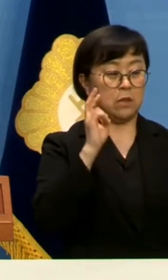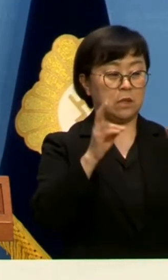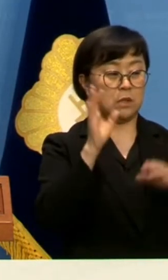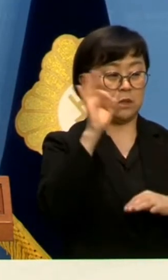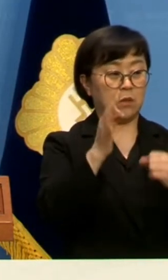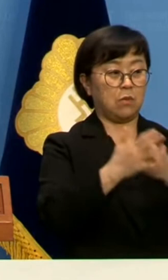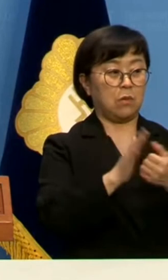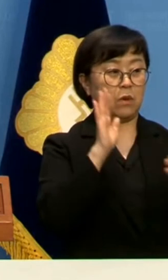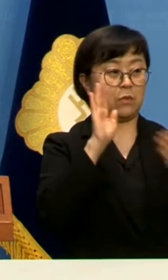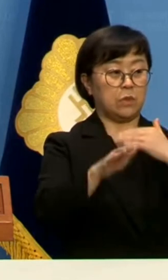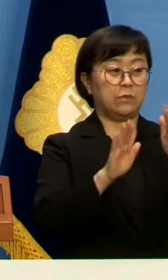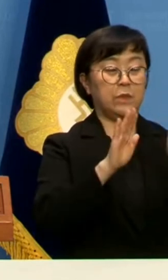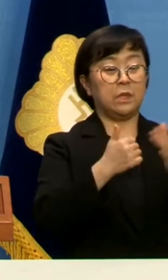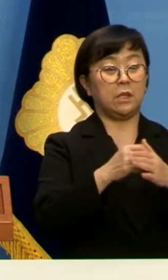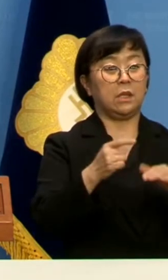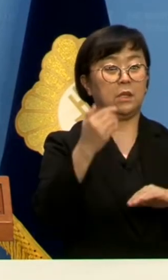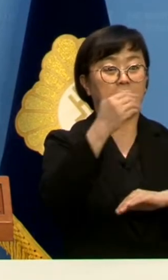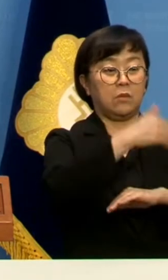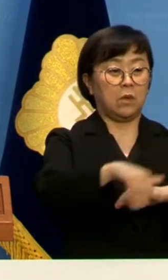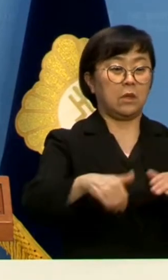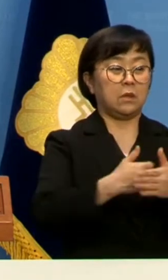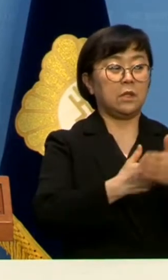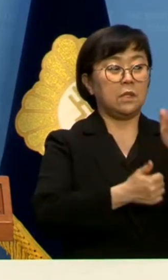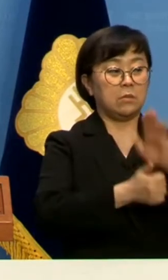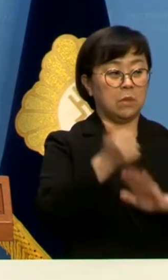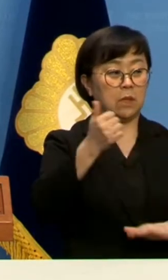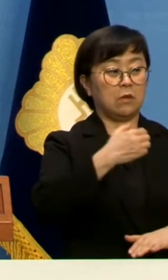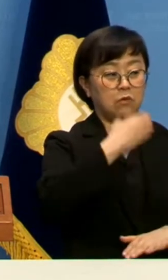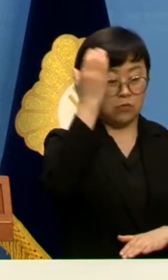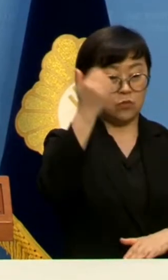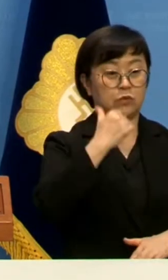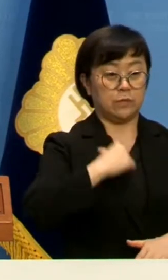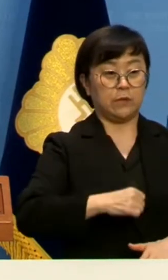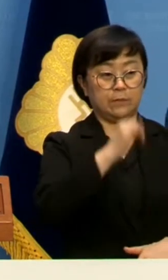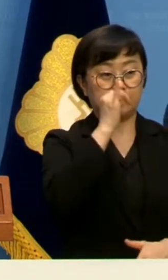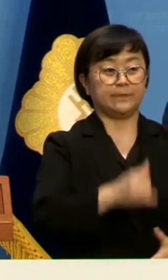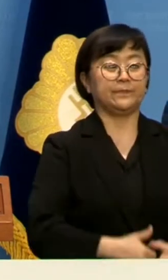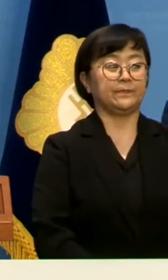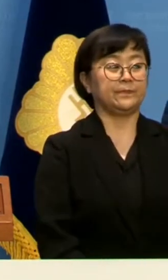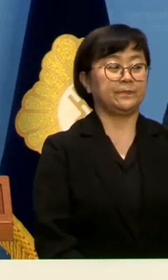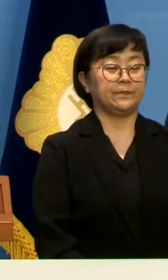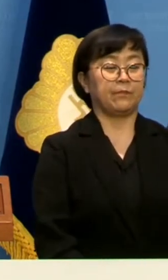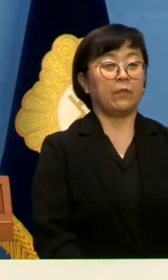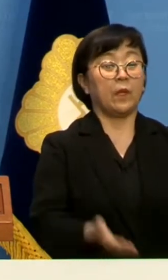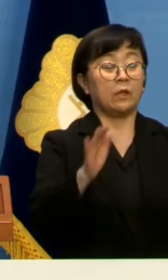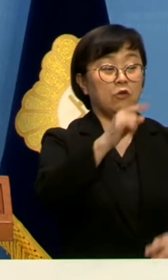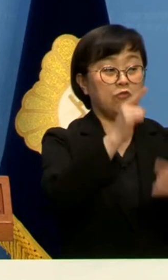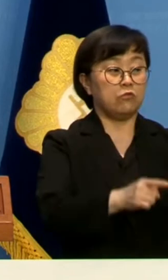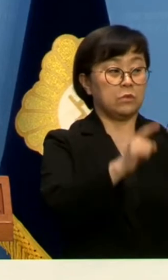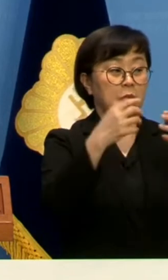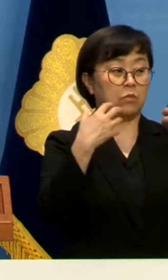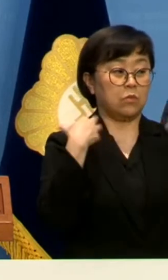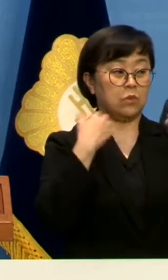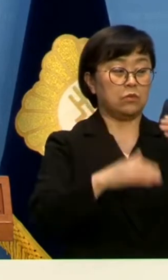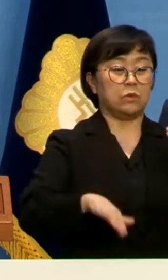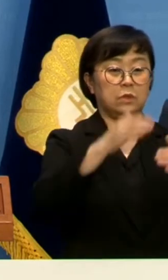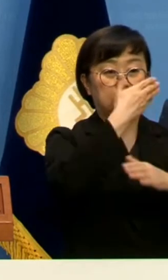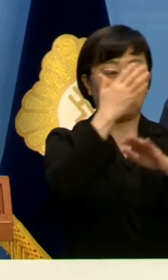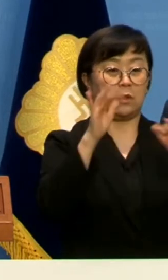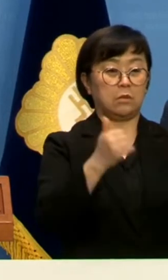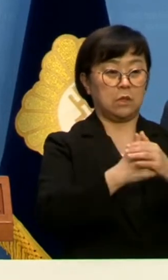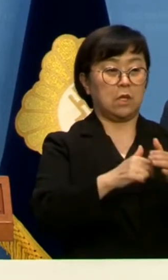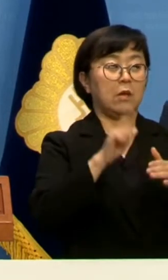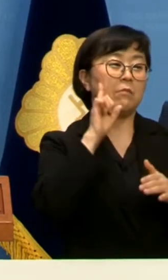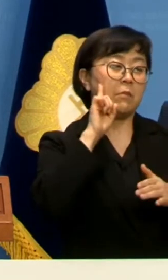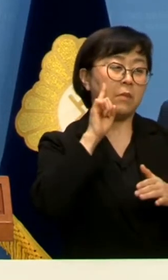구하고 앞으로의 미래를 그려볼 수 있는 그 희망이라는 꿈으로 버텨오고 있습니다. 그러나 윤석열 정부는 우리 청년들이